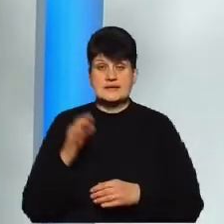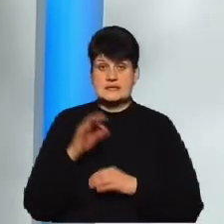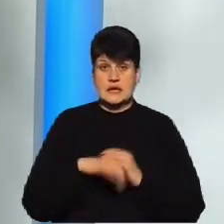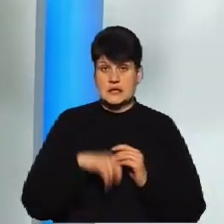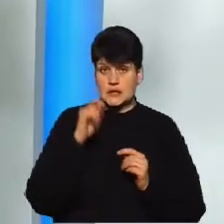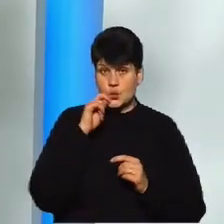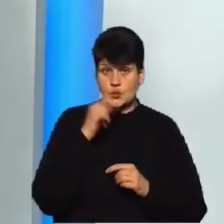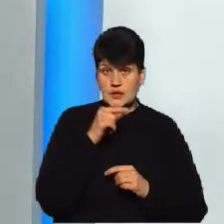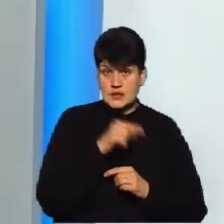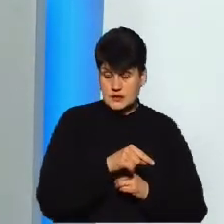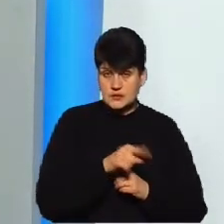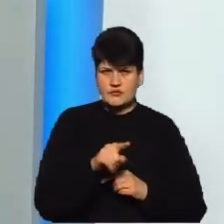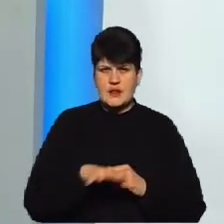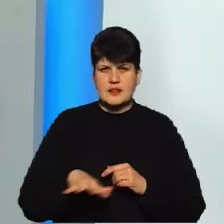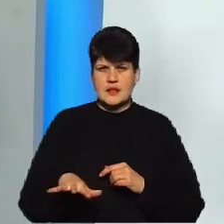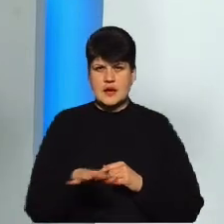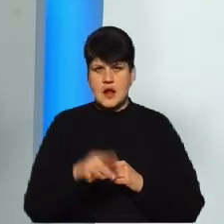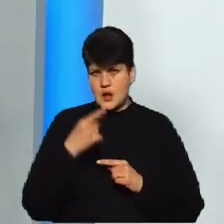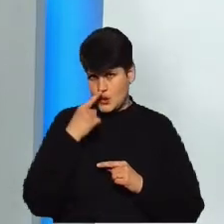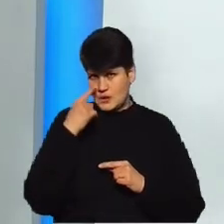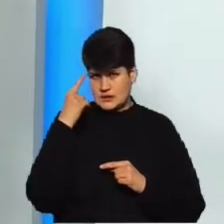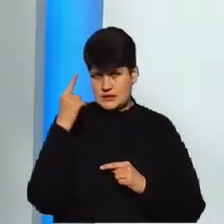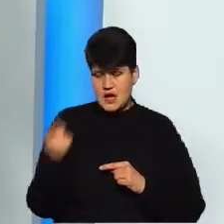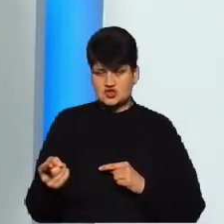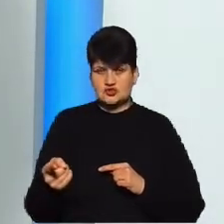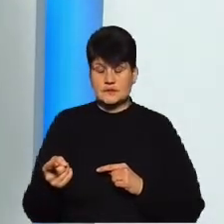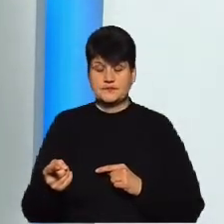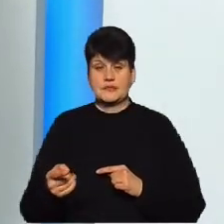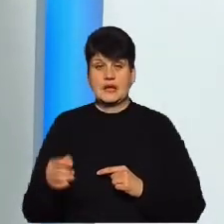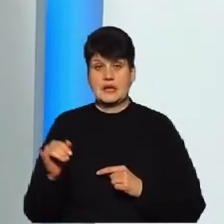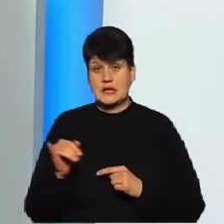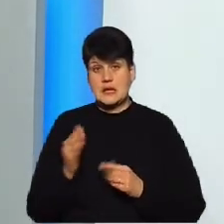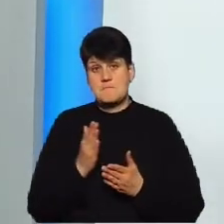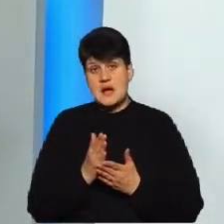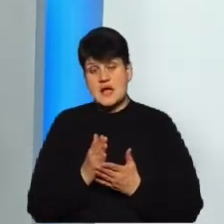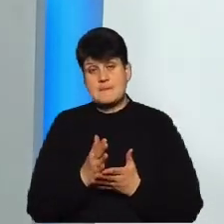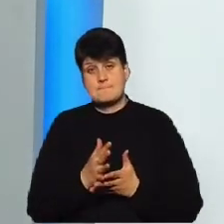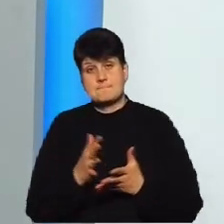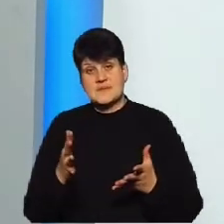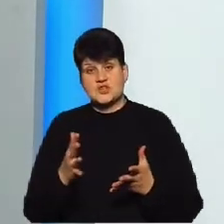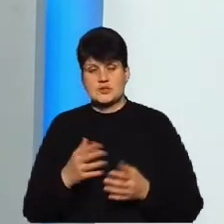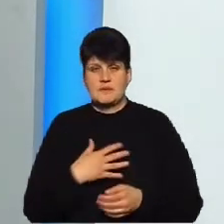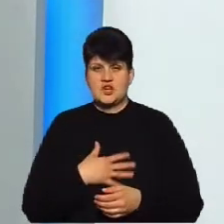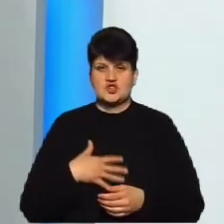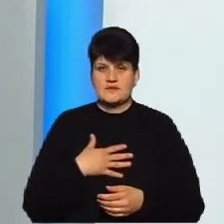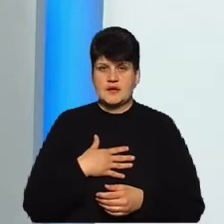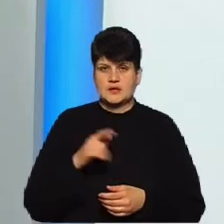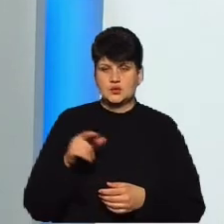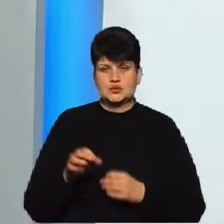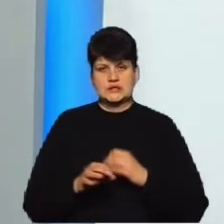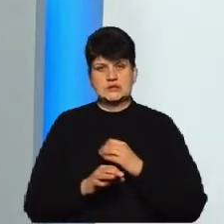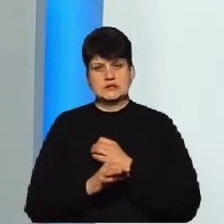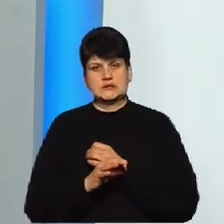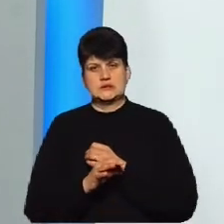вона територіально далі. Так, і мала би більше турбуватись мешканці Сходу і